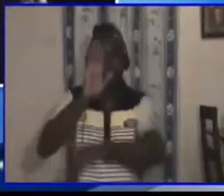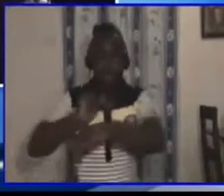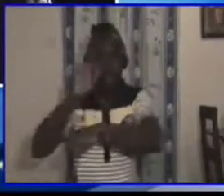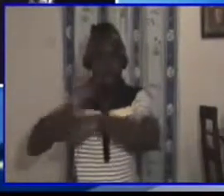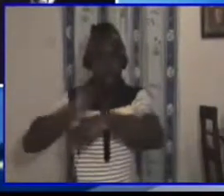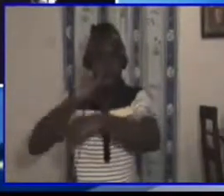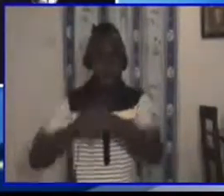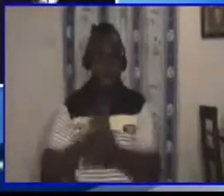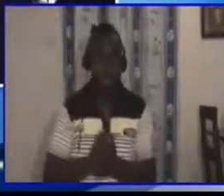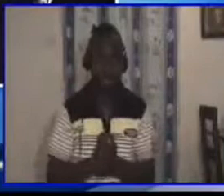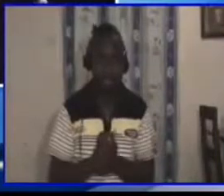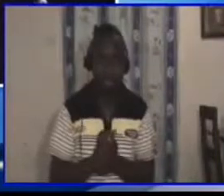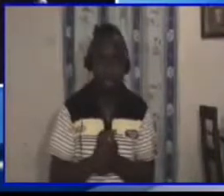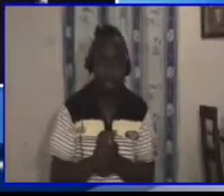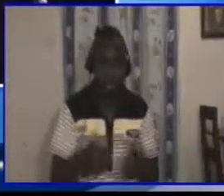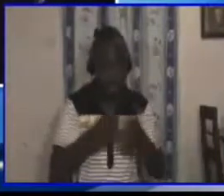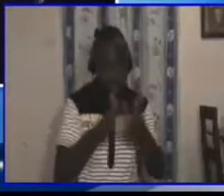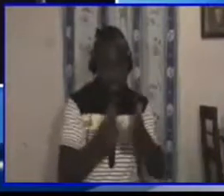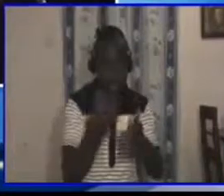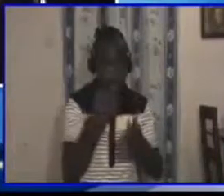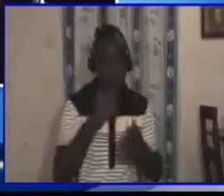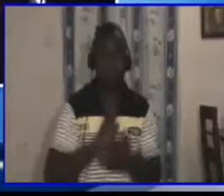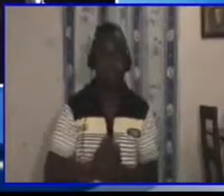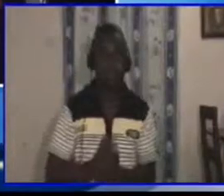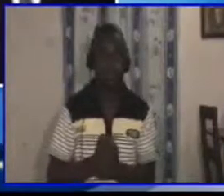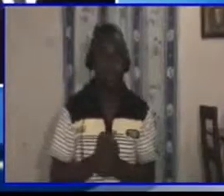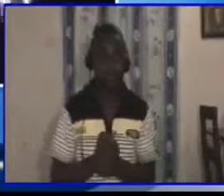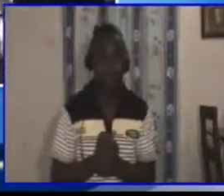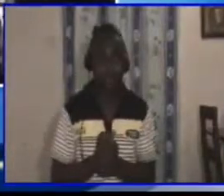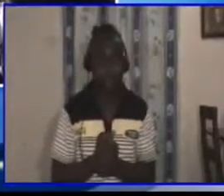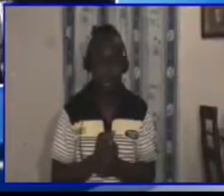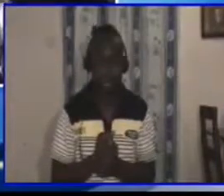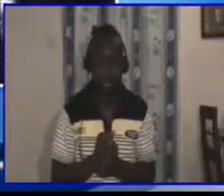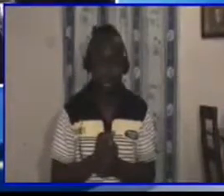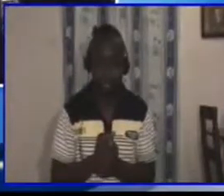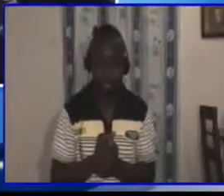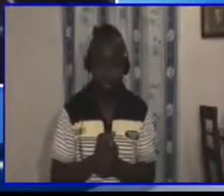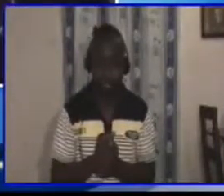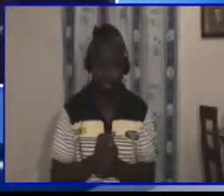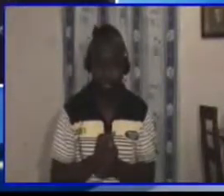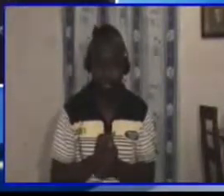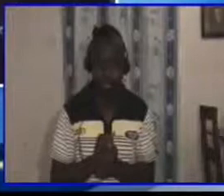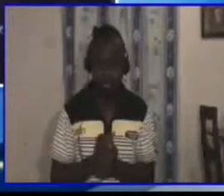e poi egli raduno tutte le differenti direzioni